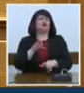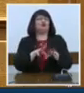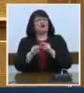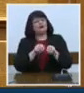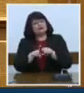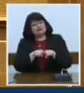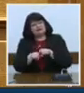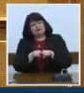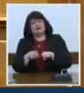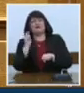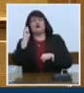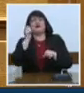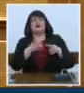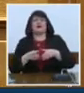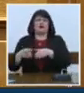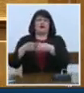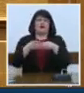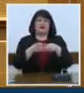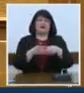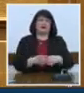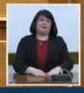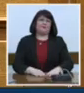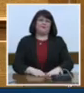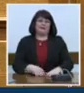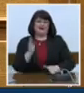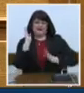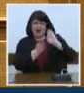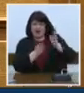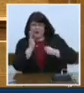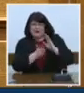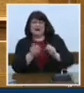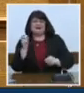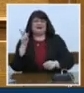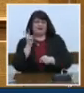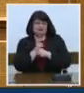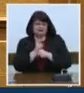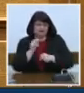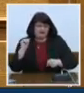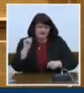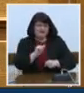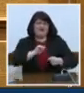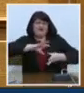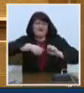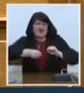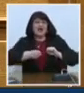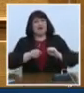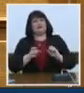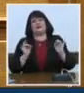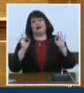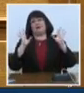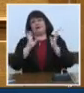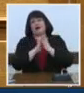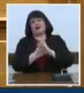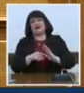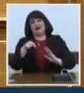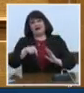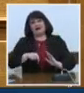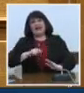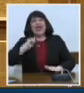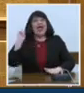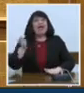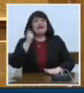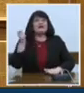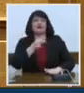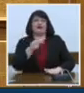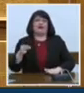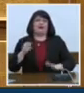η απαλλαγή της από την κακοποίηση και από τη βία είναι υπόθεση εθνική. Το